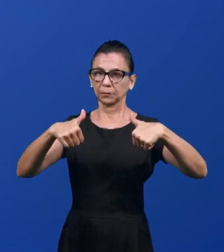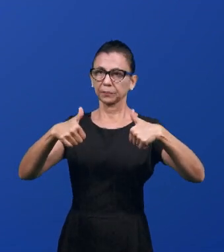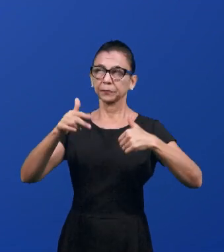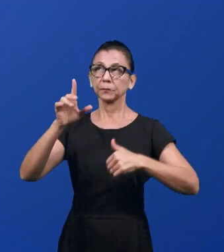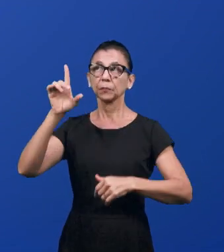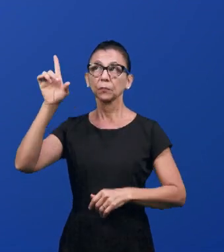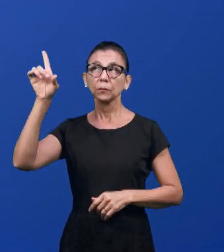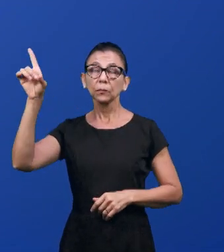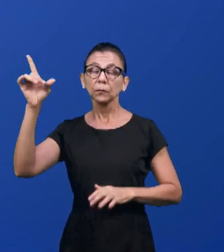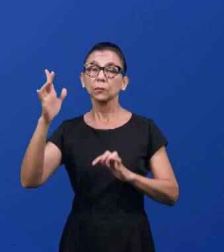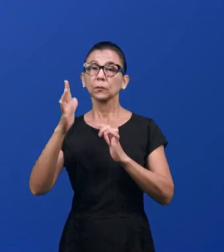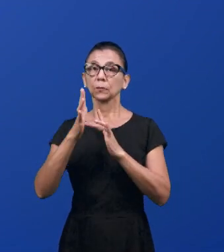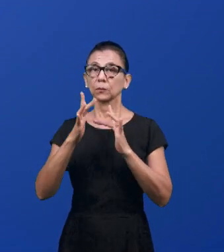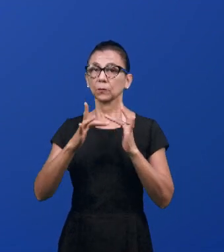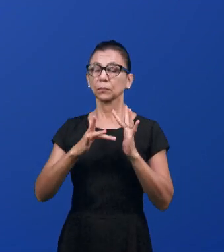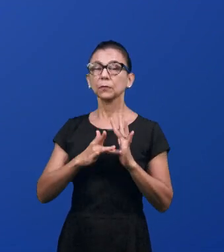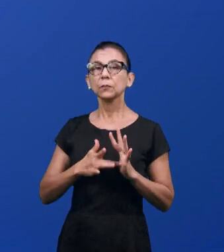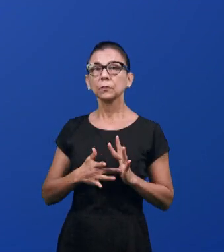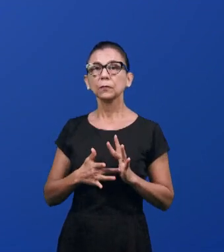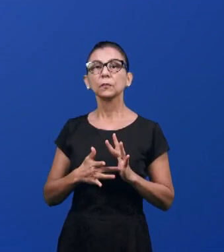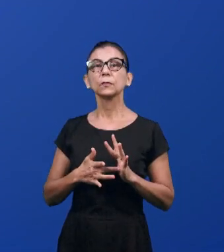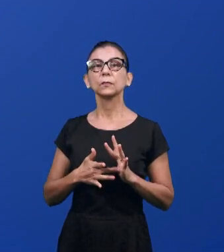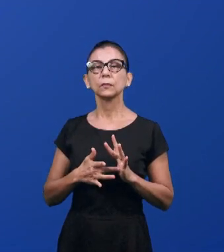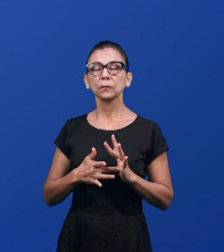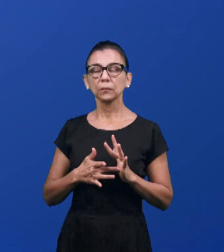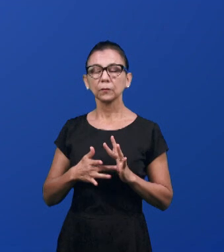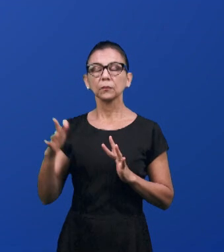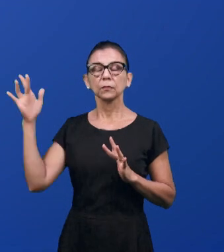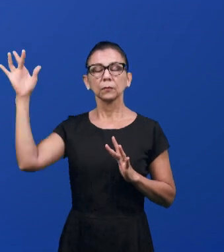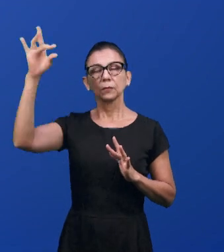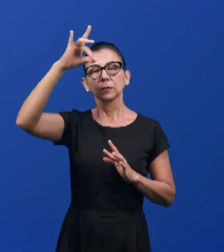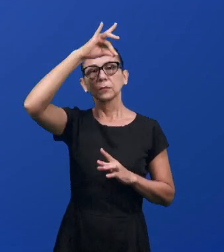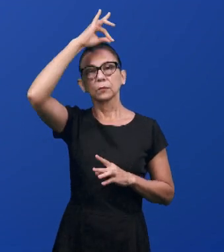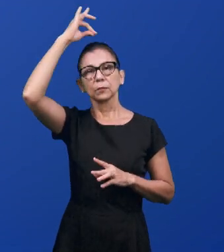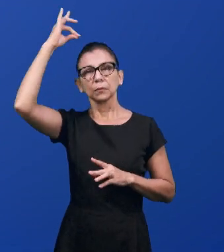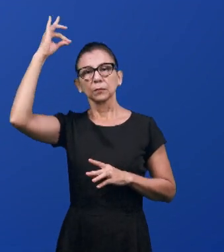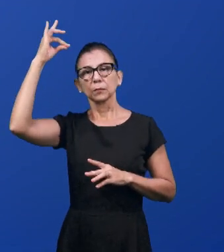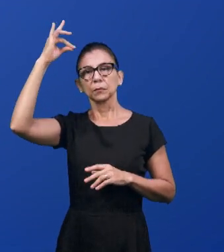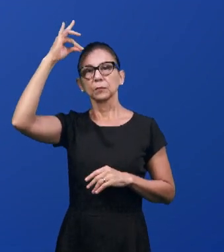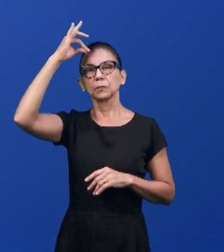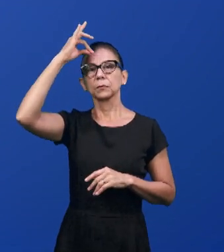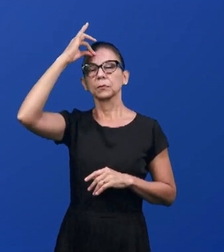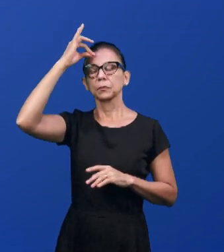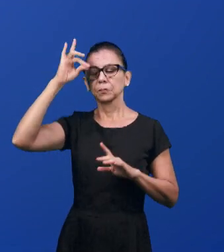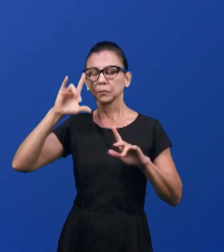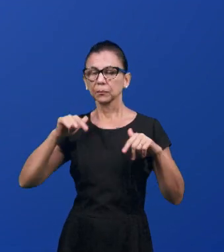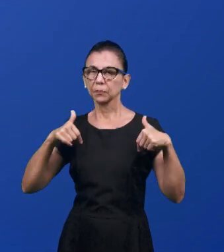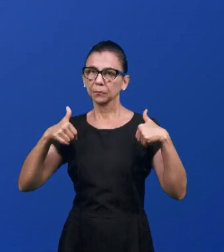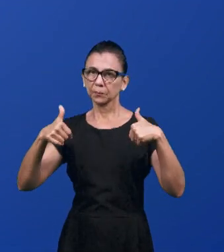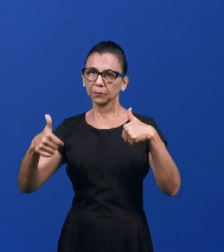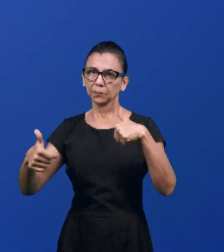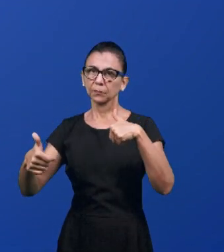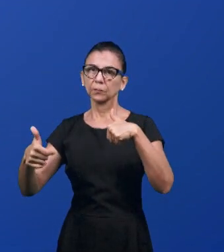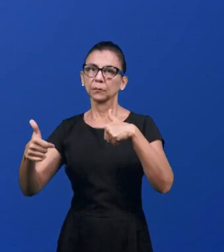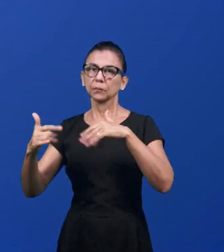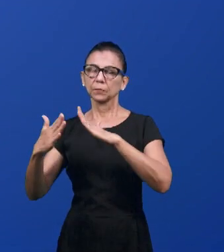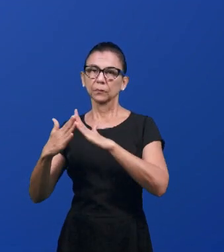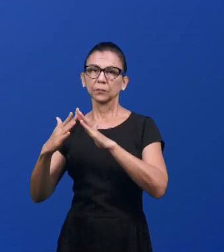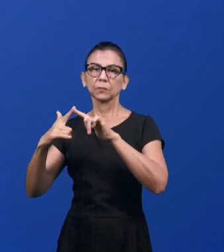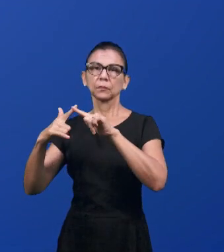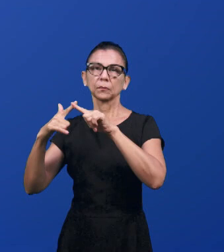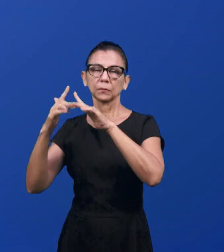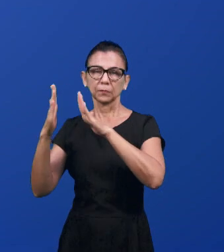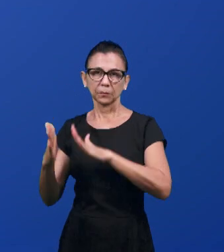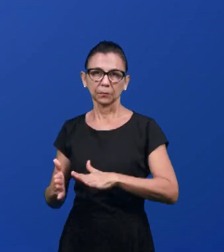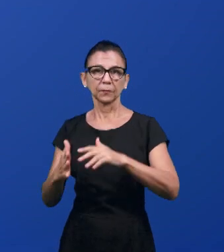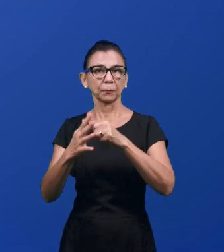opérations de Dieu, du Seigneur Jésus et le Saint-Esprit agit dans l'Église fidèle.